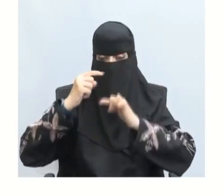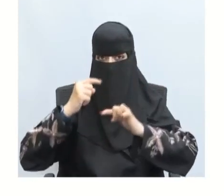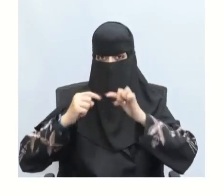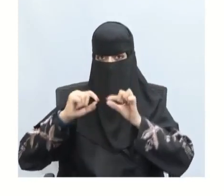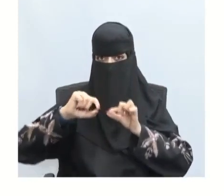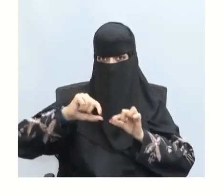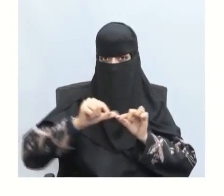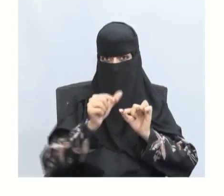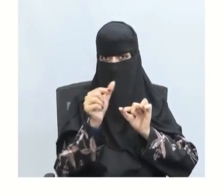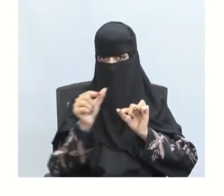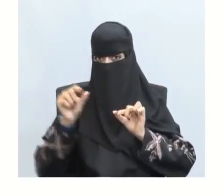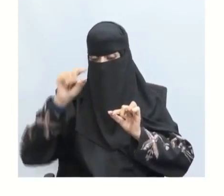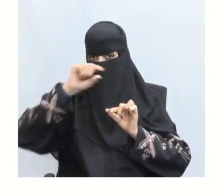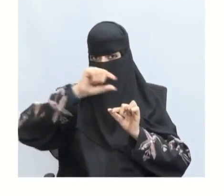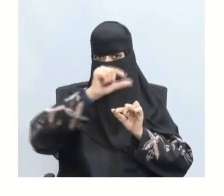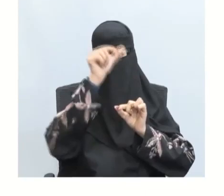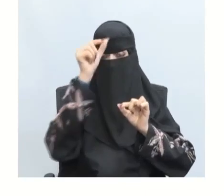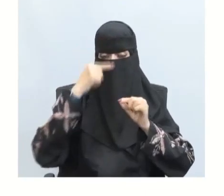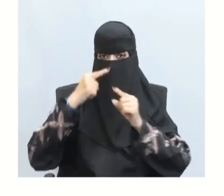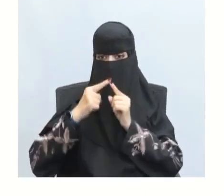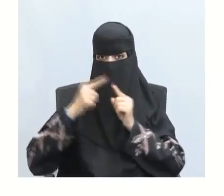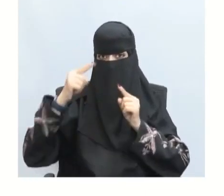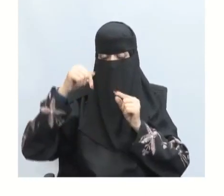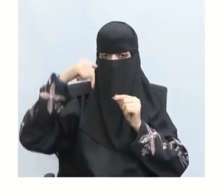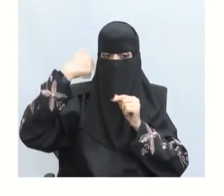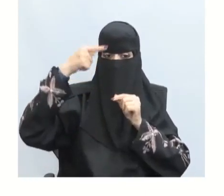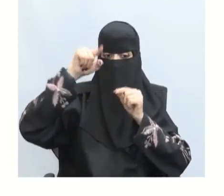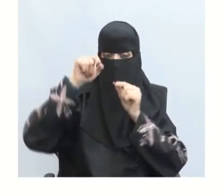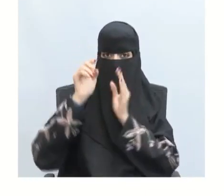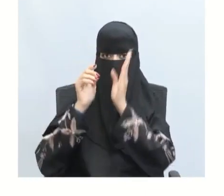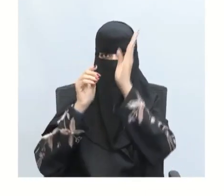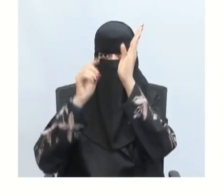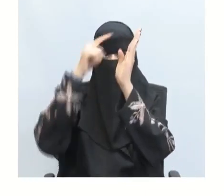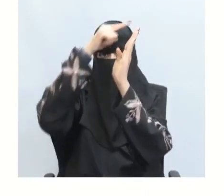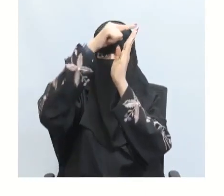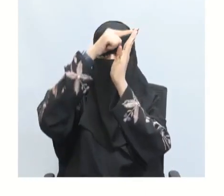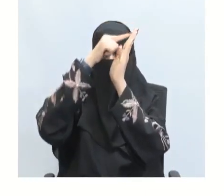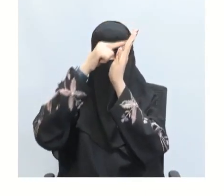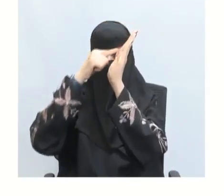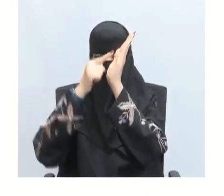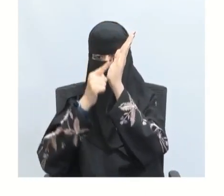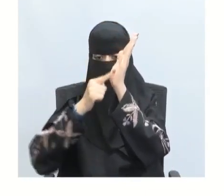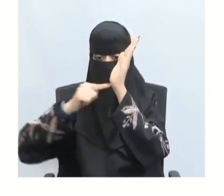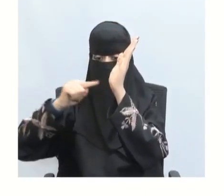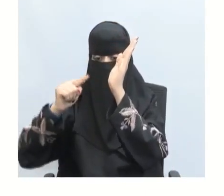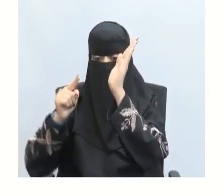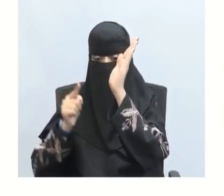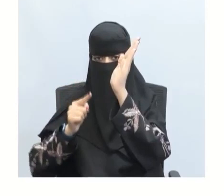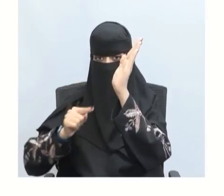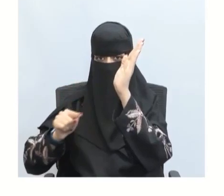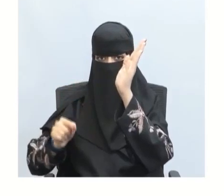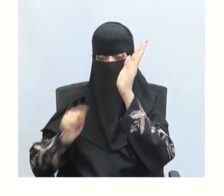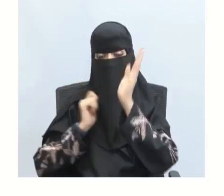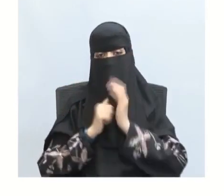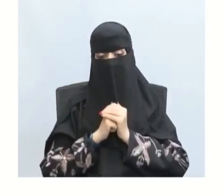شريط يمتد من اعلى اليسار الى اسفل الى اسفل